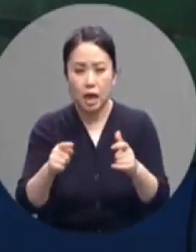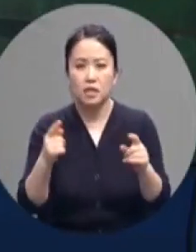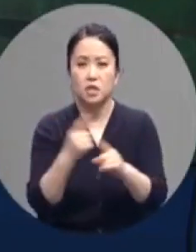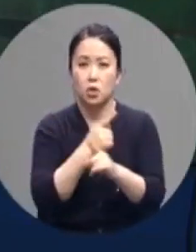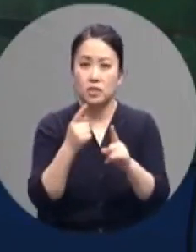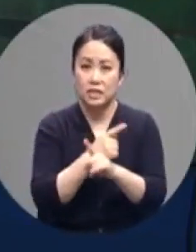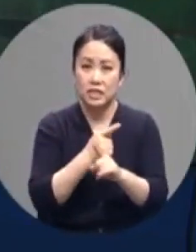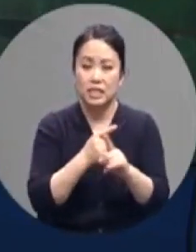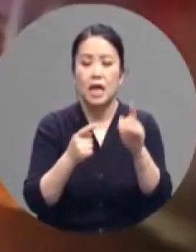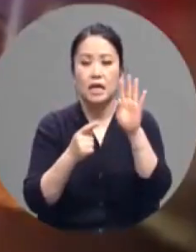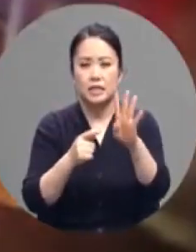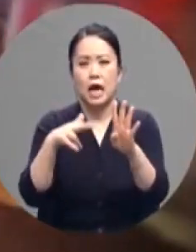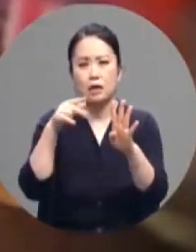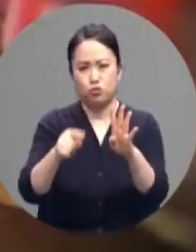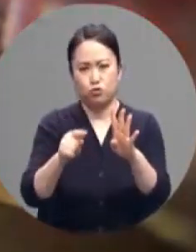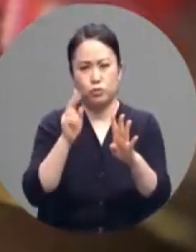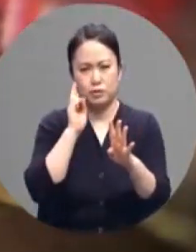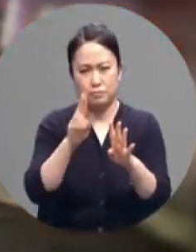보도합니다.